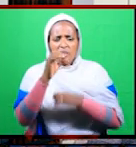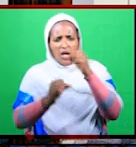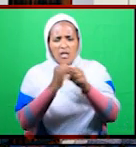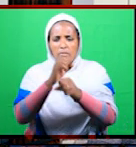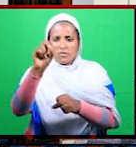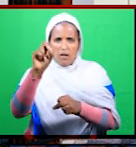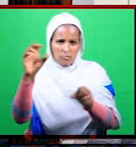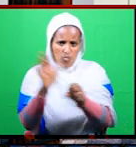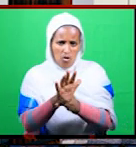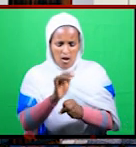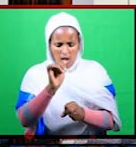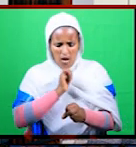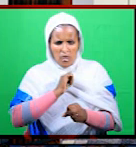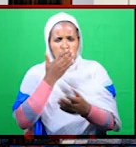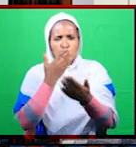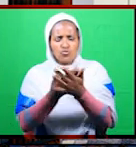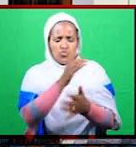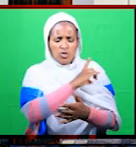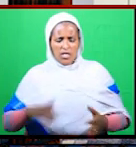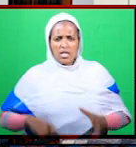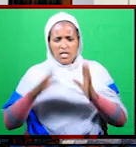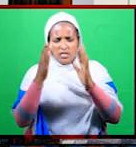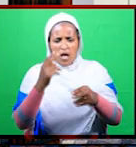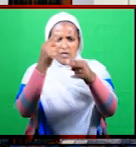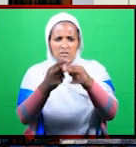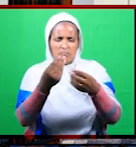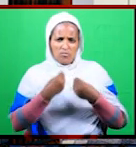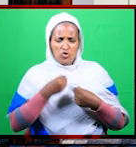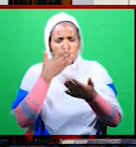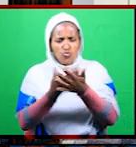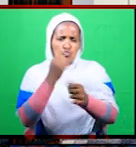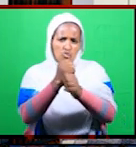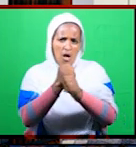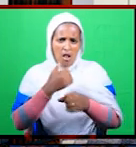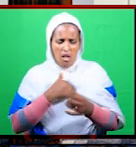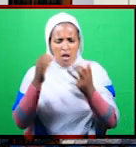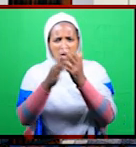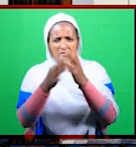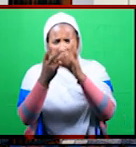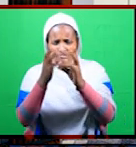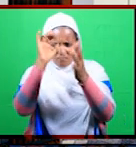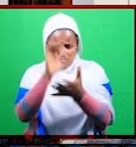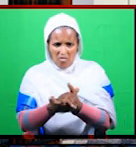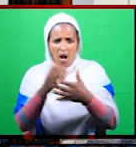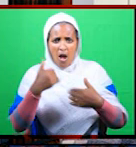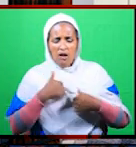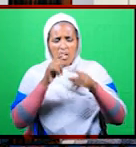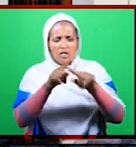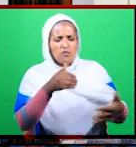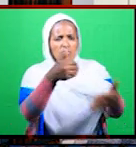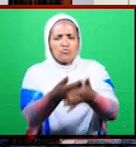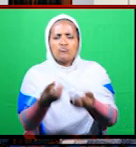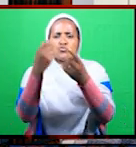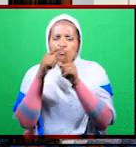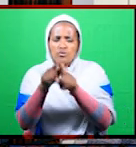ጥሩ ክርስቲያን አድርጌ እቆጥራለሁ። ጥሩ ስራም አለኝ። በትዳር መወሰን እንዳለብኝ ባምንም የምቀርባቸው በርካታ እህቶች አሉ።